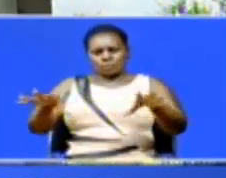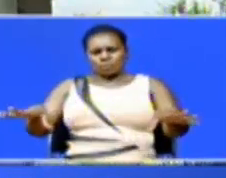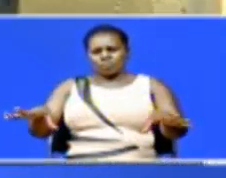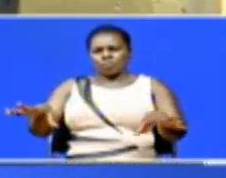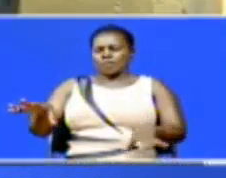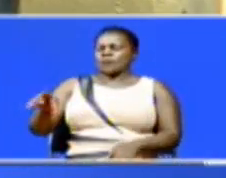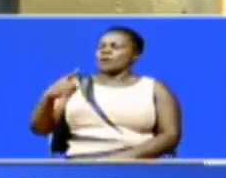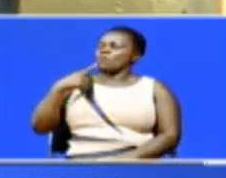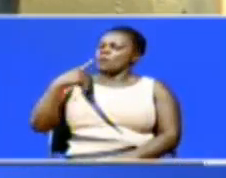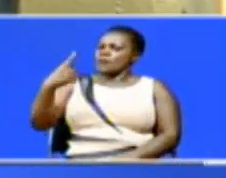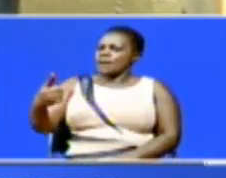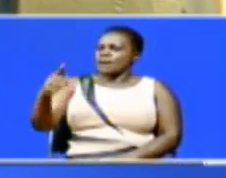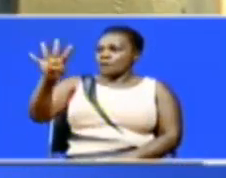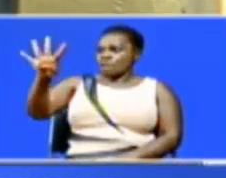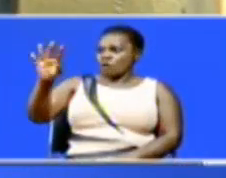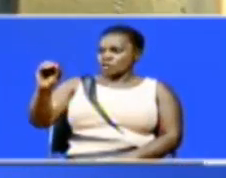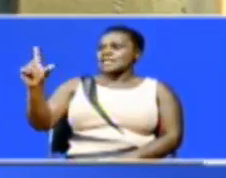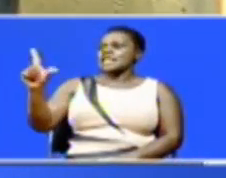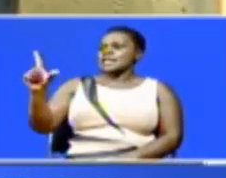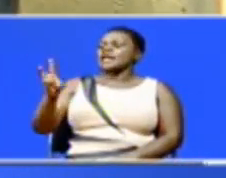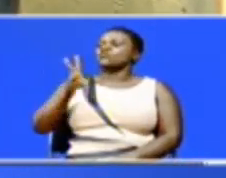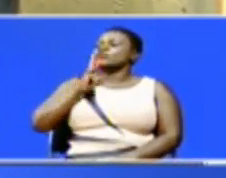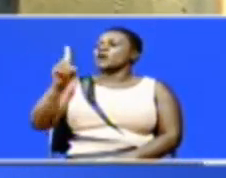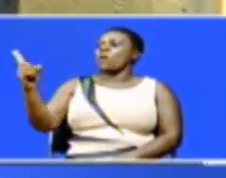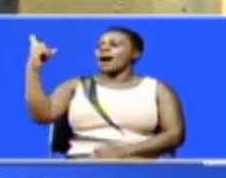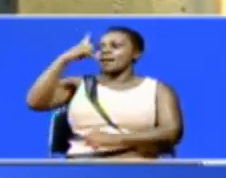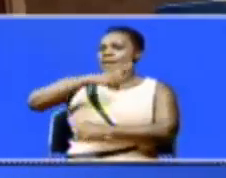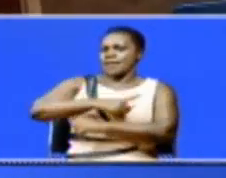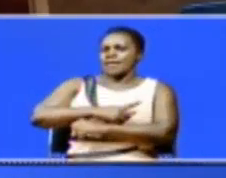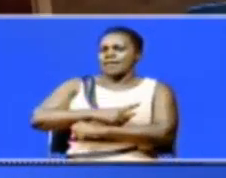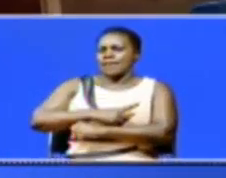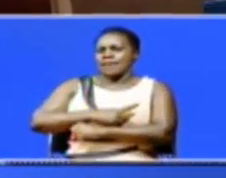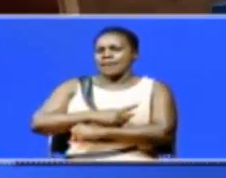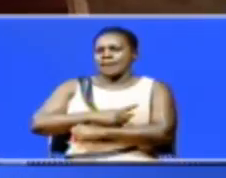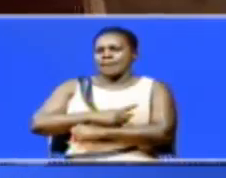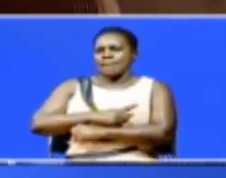lita 1,144 za maji kila siku hadi vijijini.